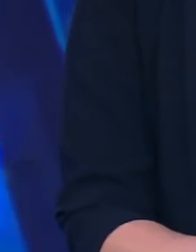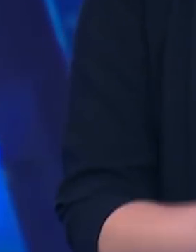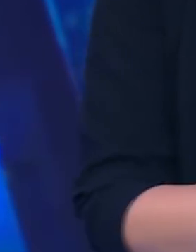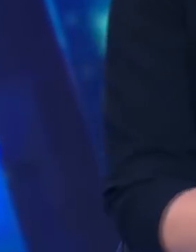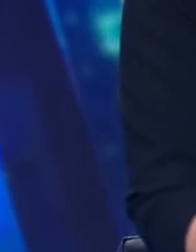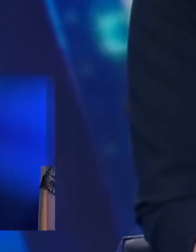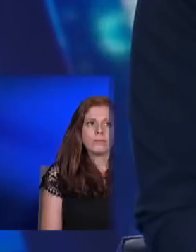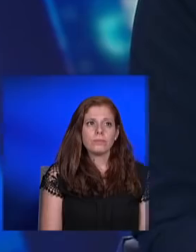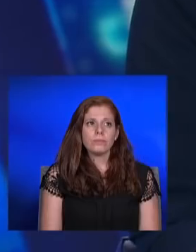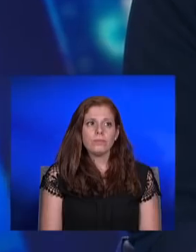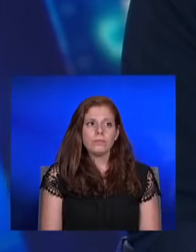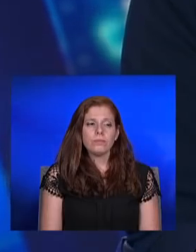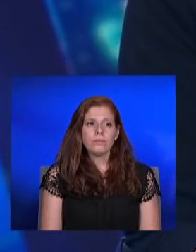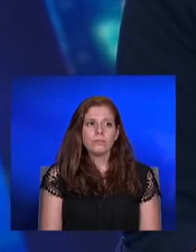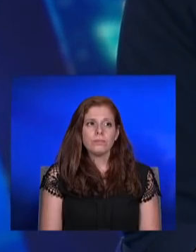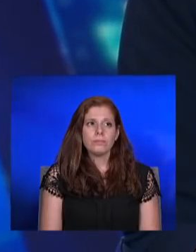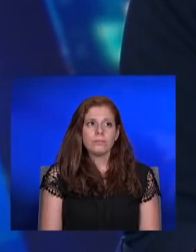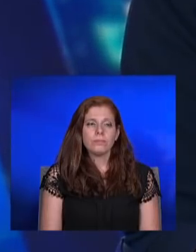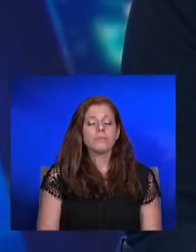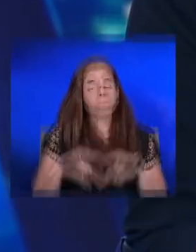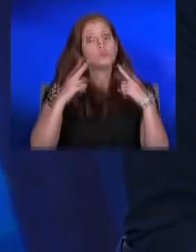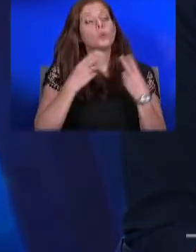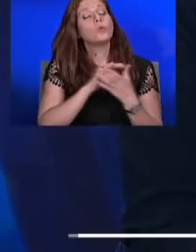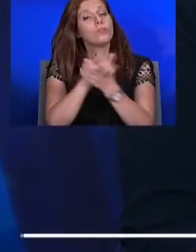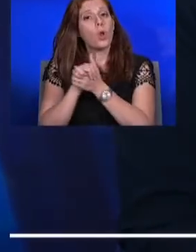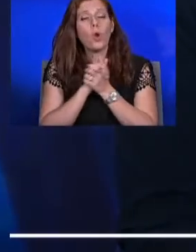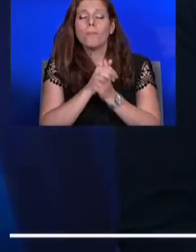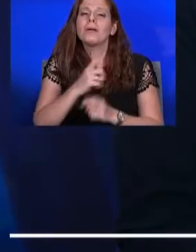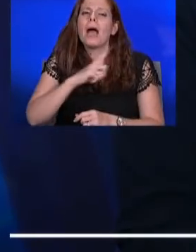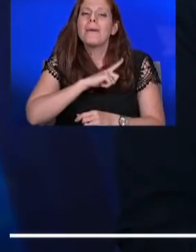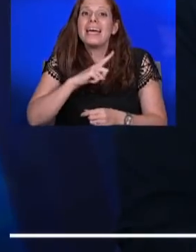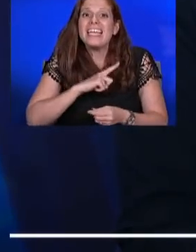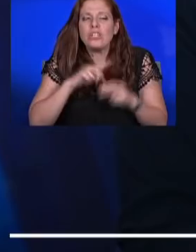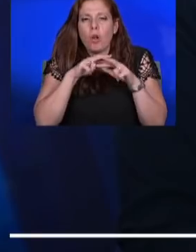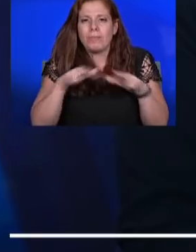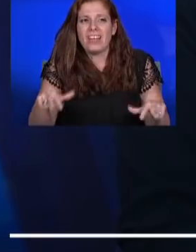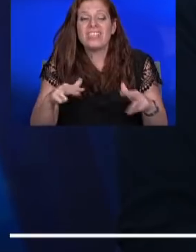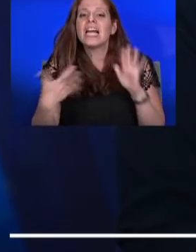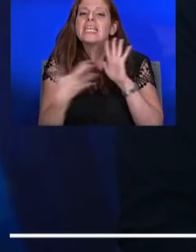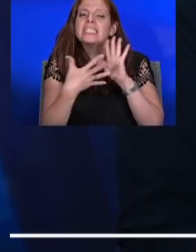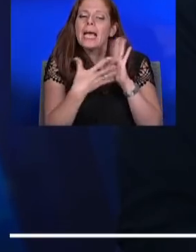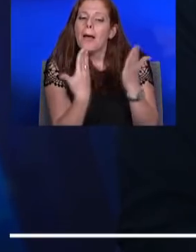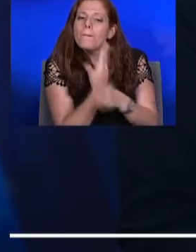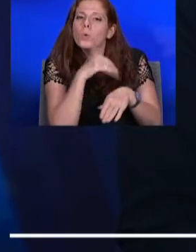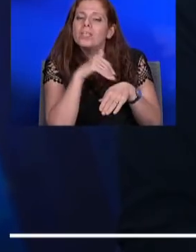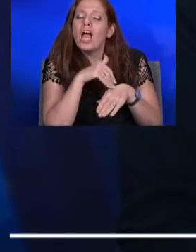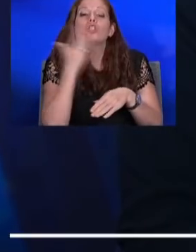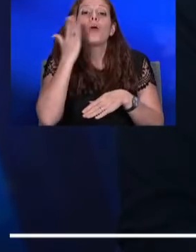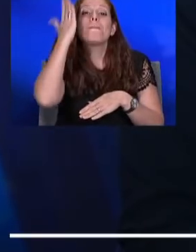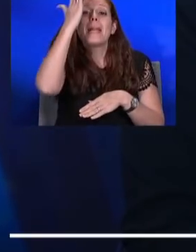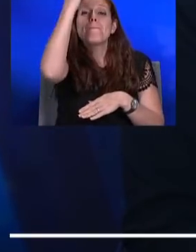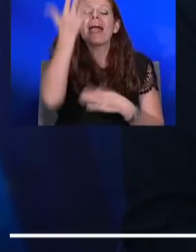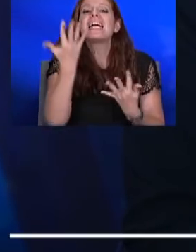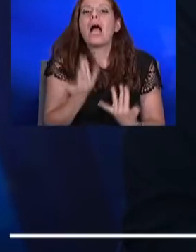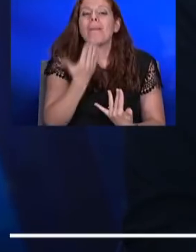שוב שלום לכם ולכן. כמה חיכינו לתמונת המצב הזו, לסקר מעודכן שמנבא כמה ישראליות וישראלי באמת נדבקו